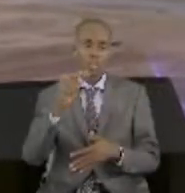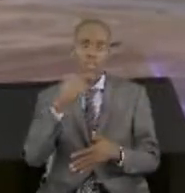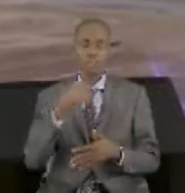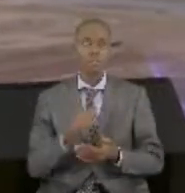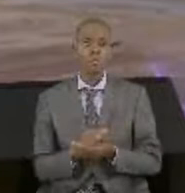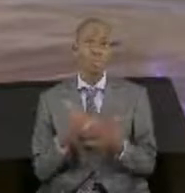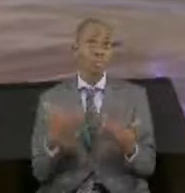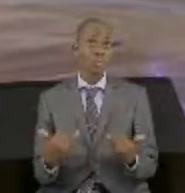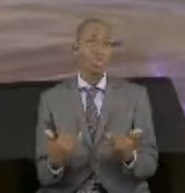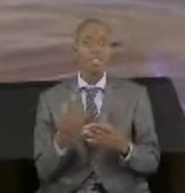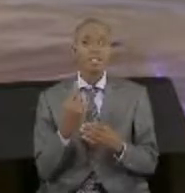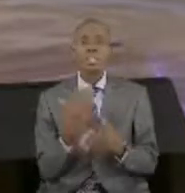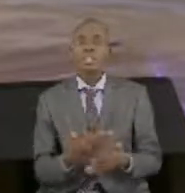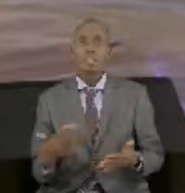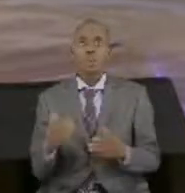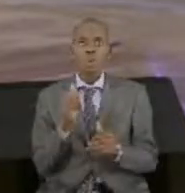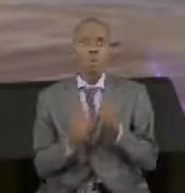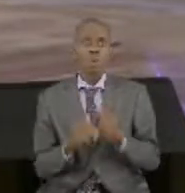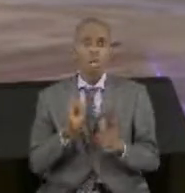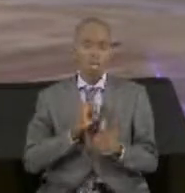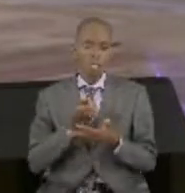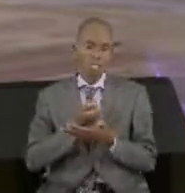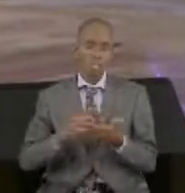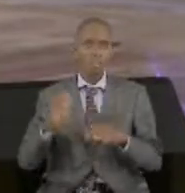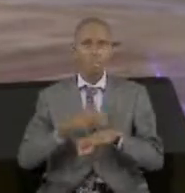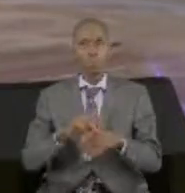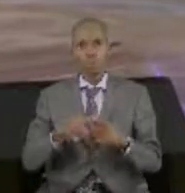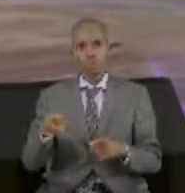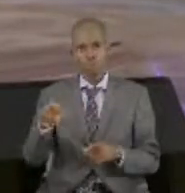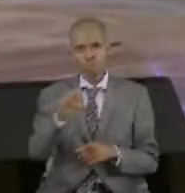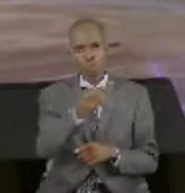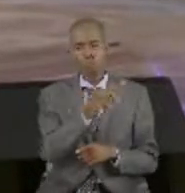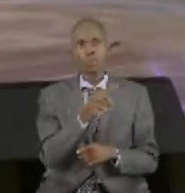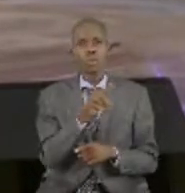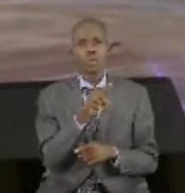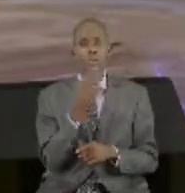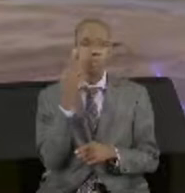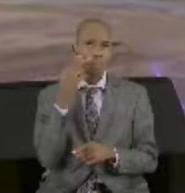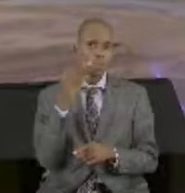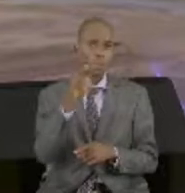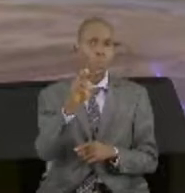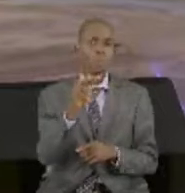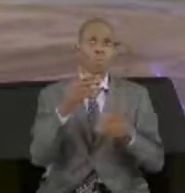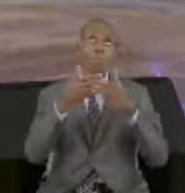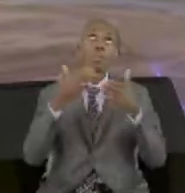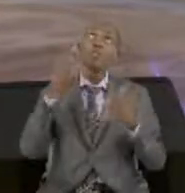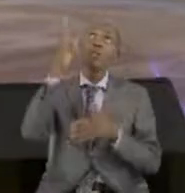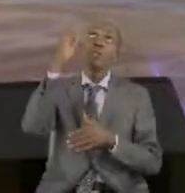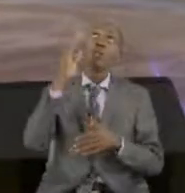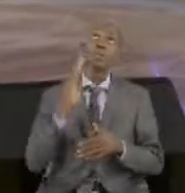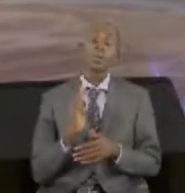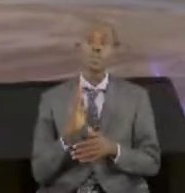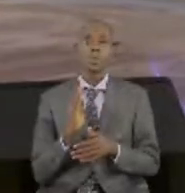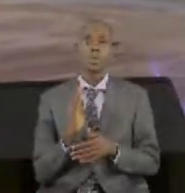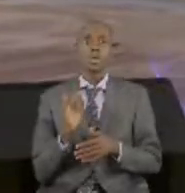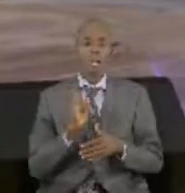voici devant dieu je ne m' a point dans ce que je vous